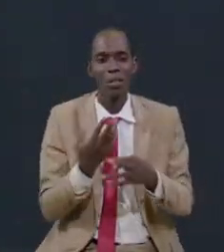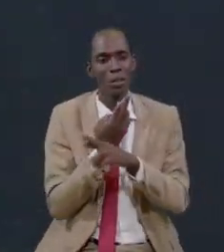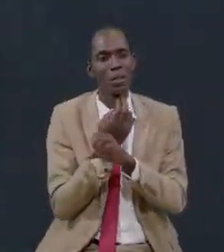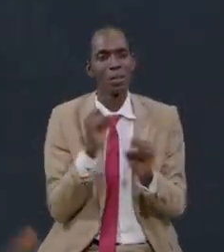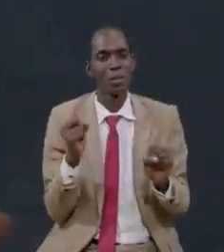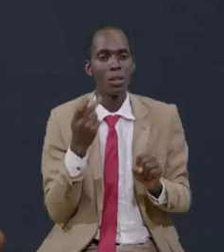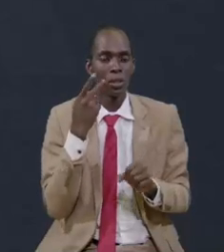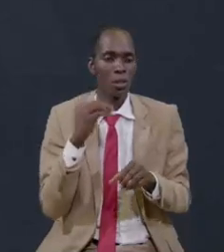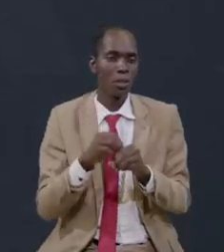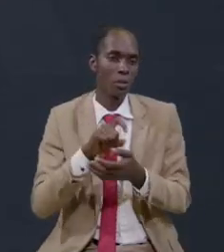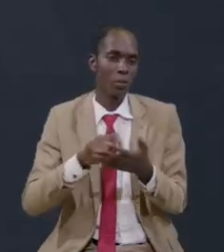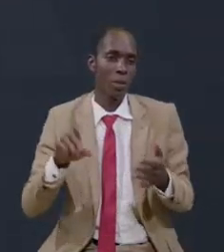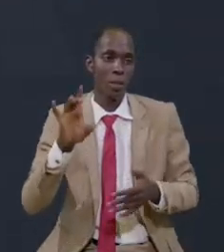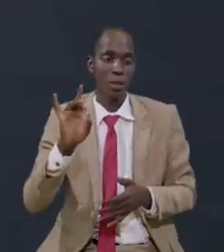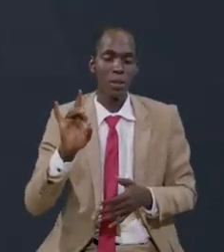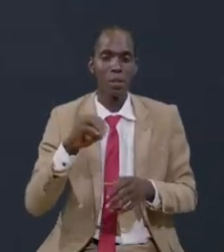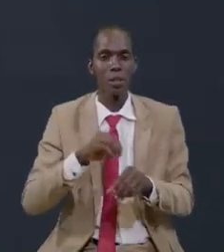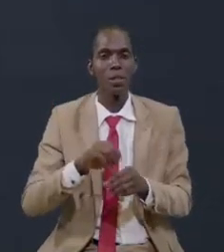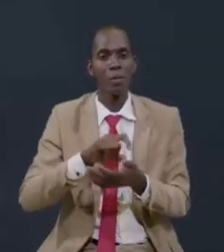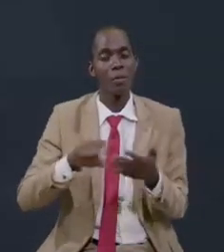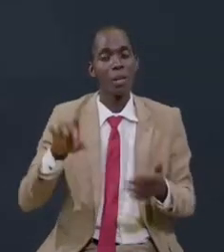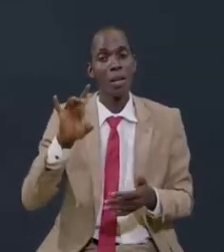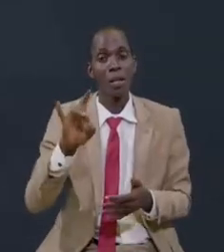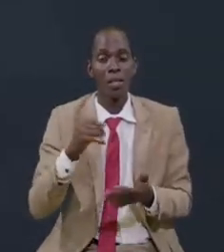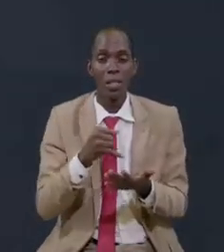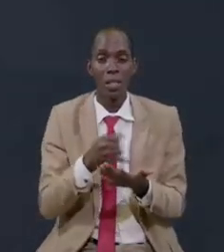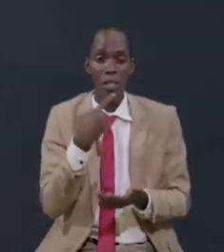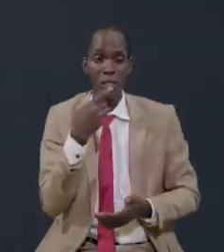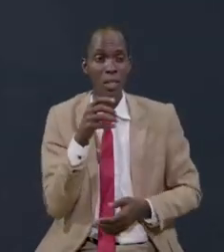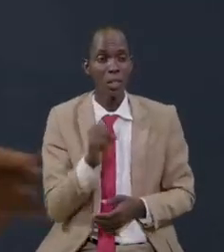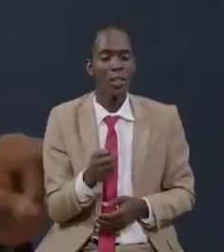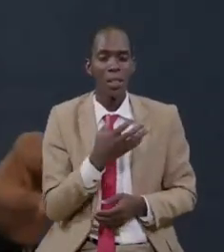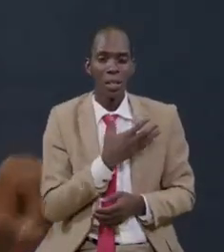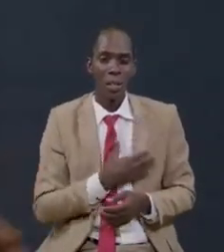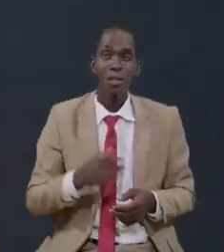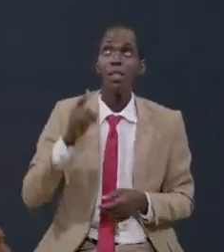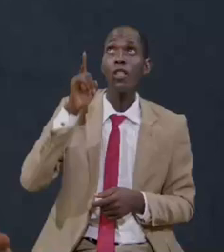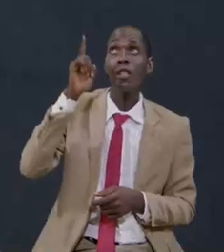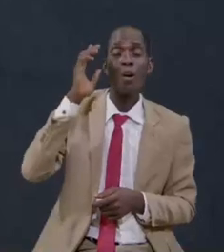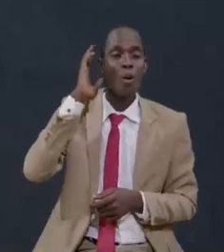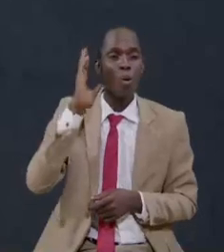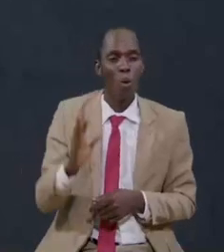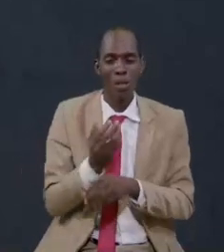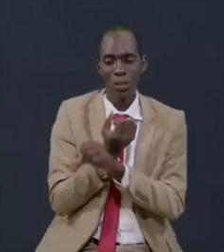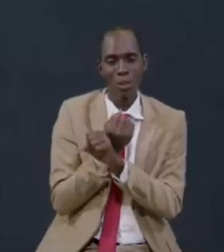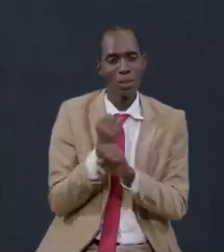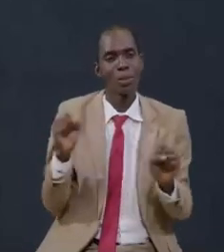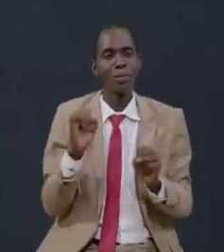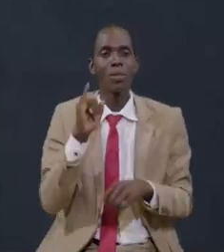le verset 8 dit, c'est lui qui rachètera Israël.